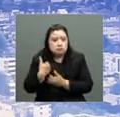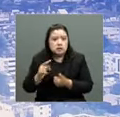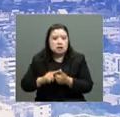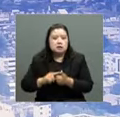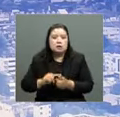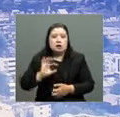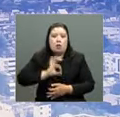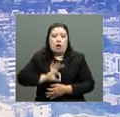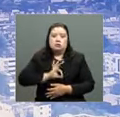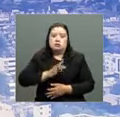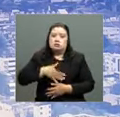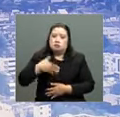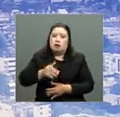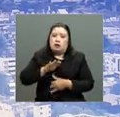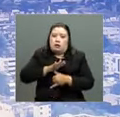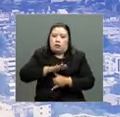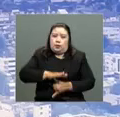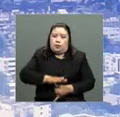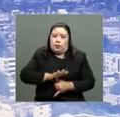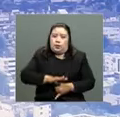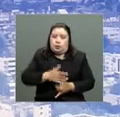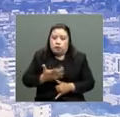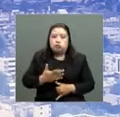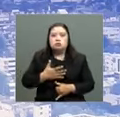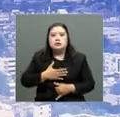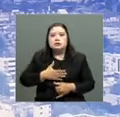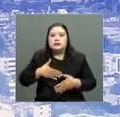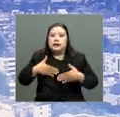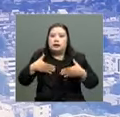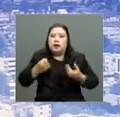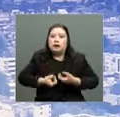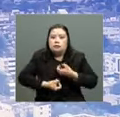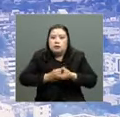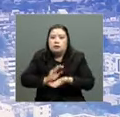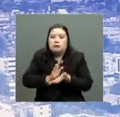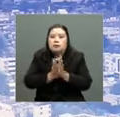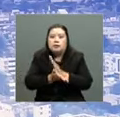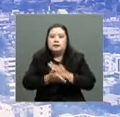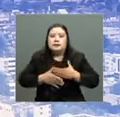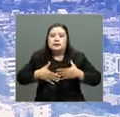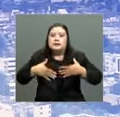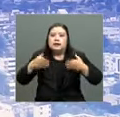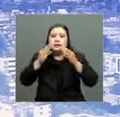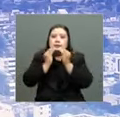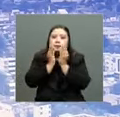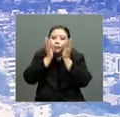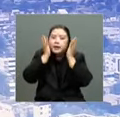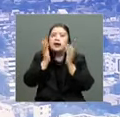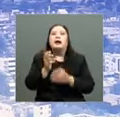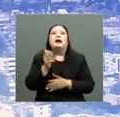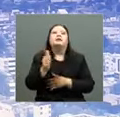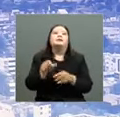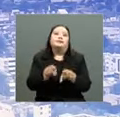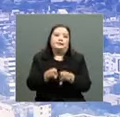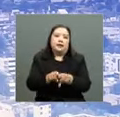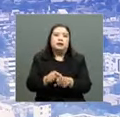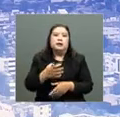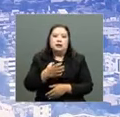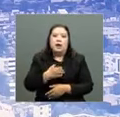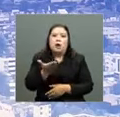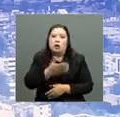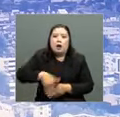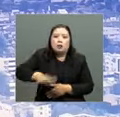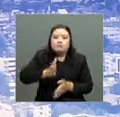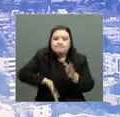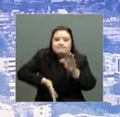ารมณ์ของเราการแสดงออกมาก็ดีผลออกมาก็จะดีด้วยนะครับขอให้พวกเราทุกคนได้ผ่านวิกฤตการณ์